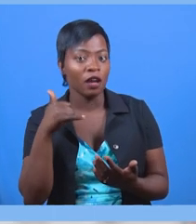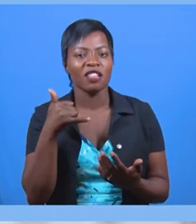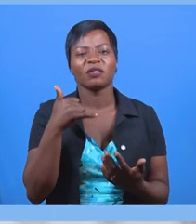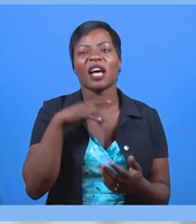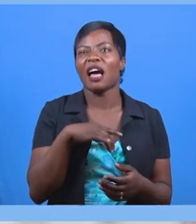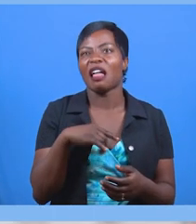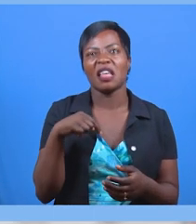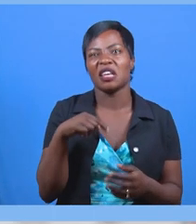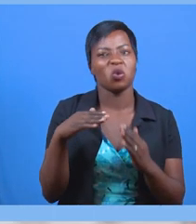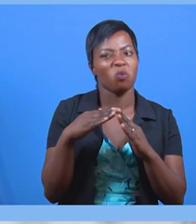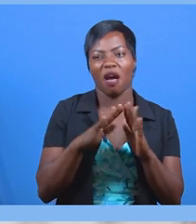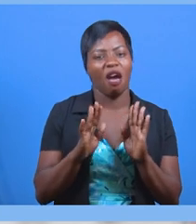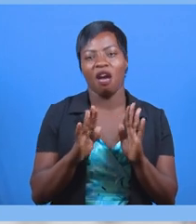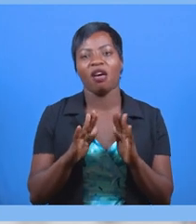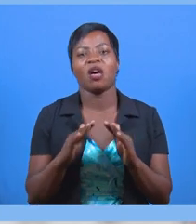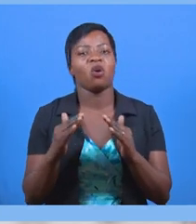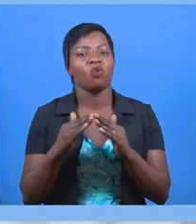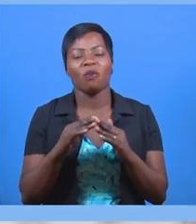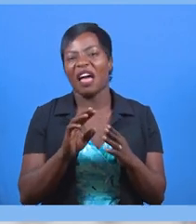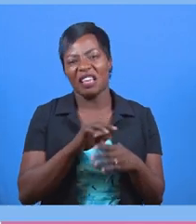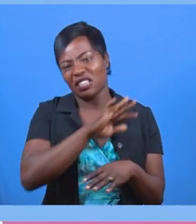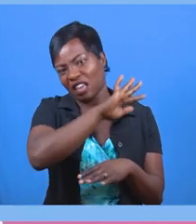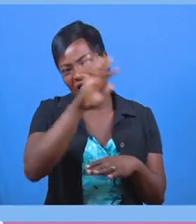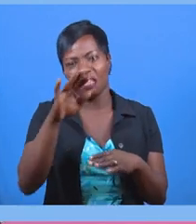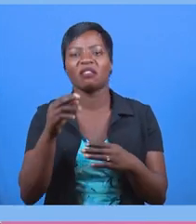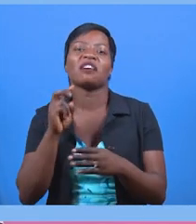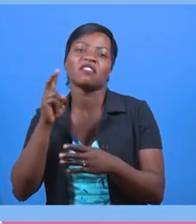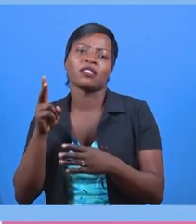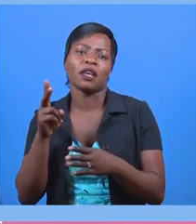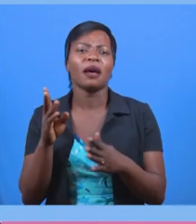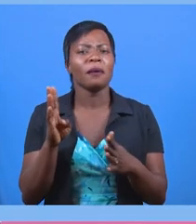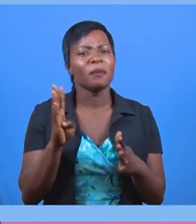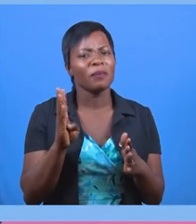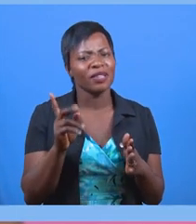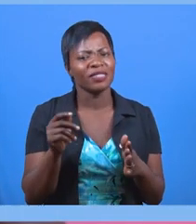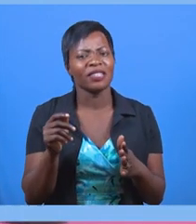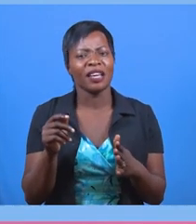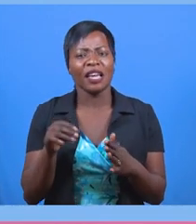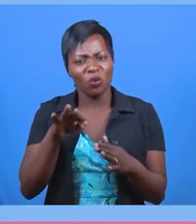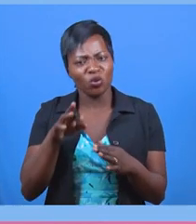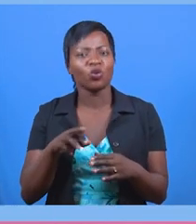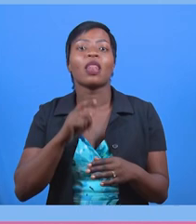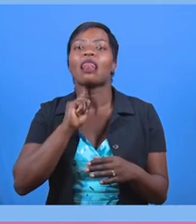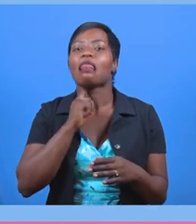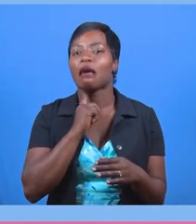andipo pari zvino iye aripo nekuti ari kuda kuti